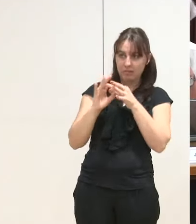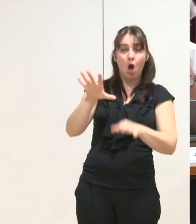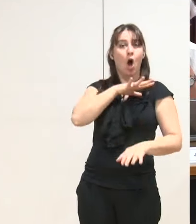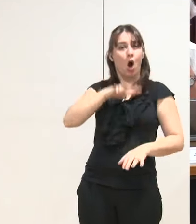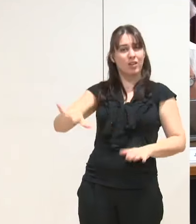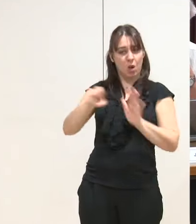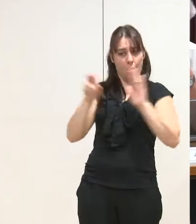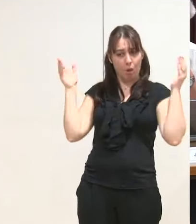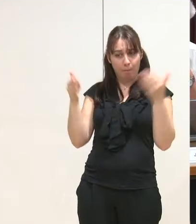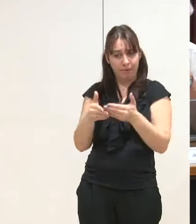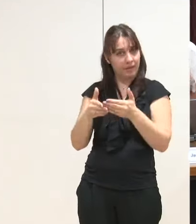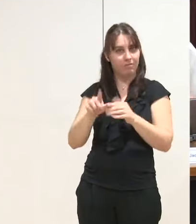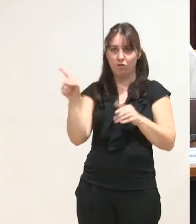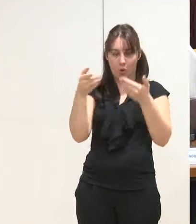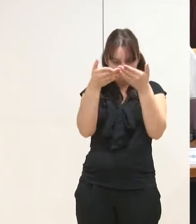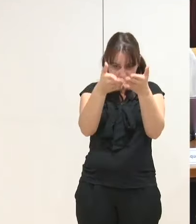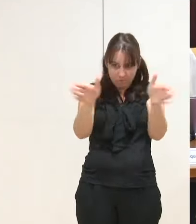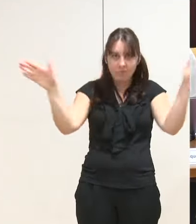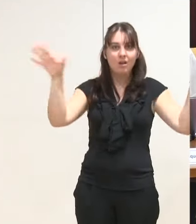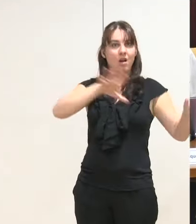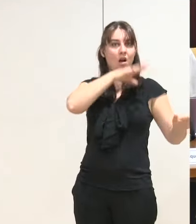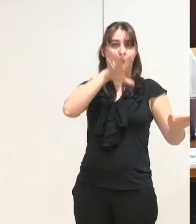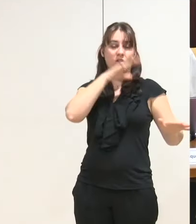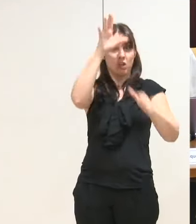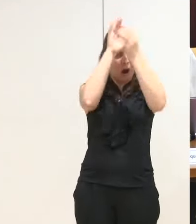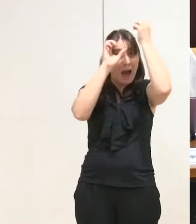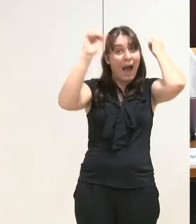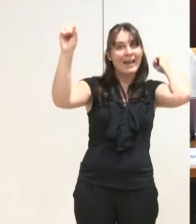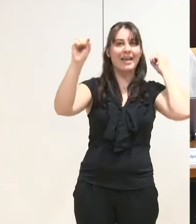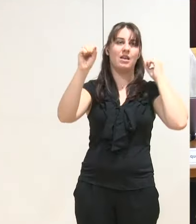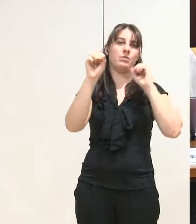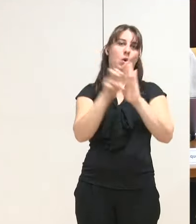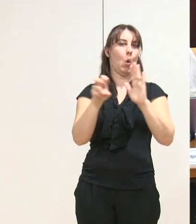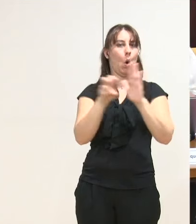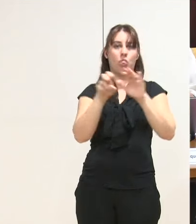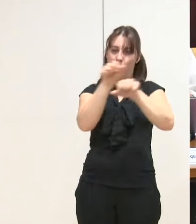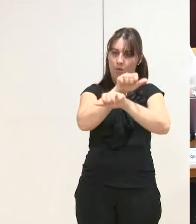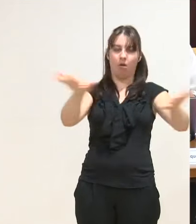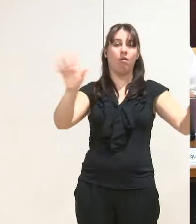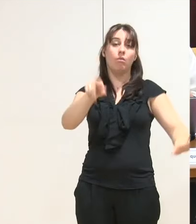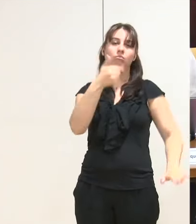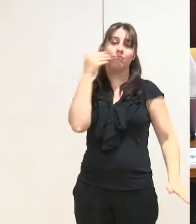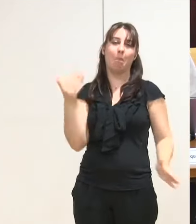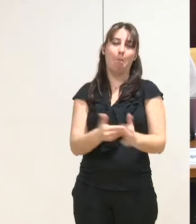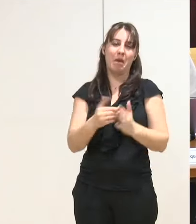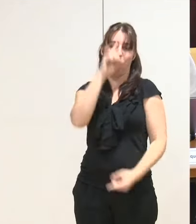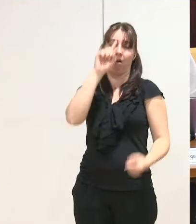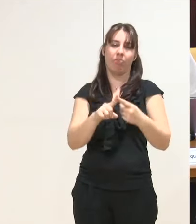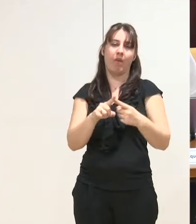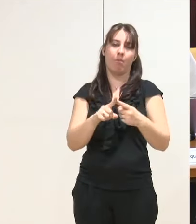de grenobble mais de ce fait pour tous les enseignants de l'académie de Grenoble ce qui est évidemment bien meilleur en terme de